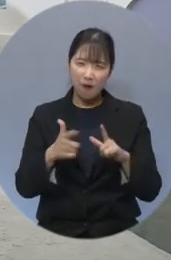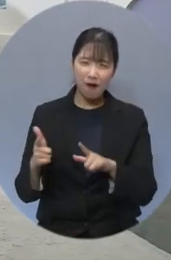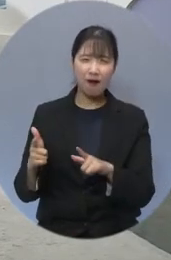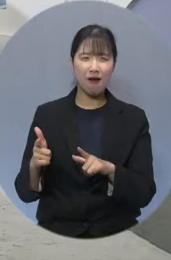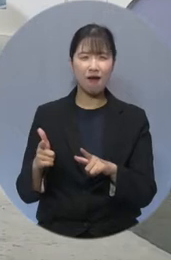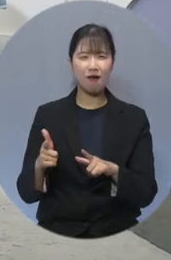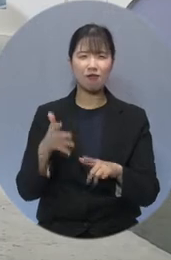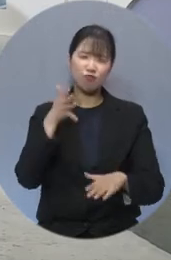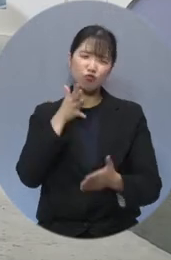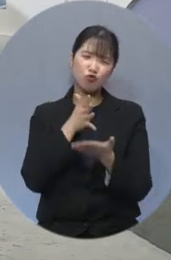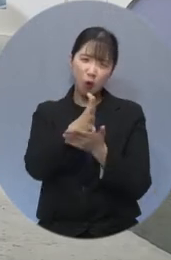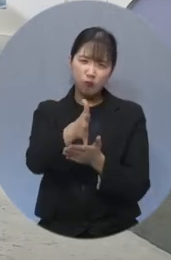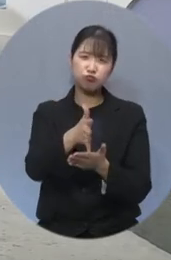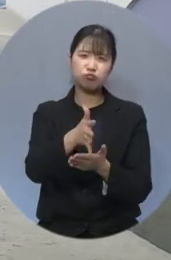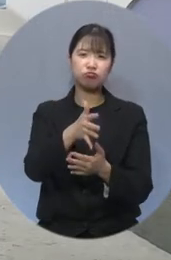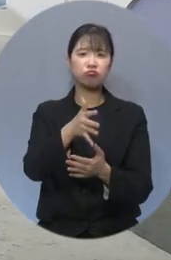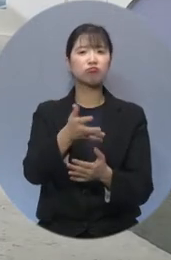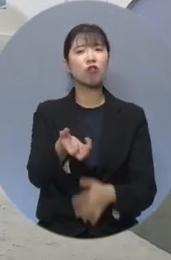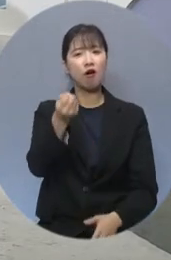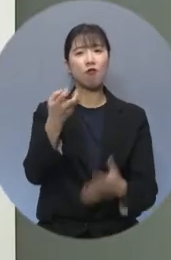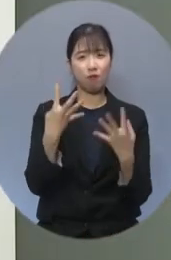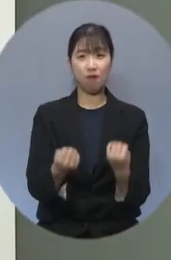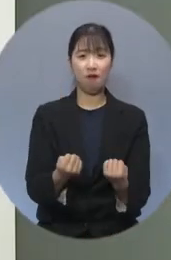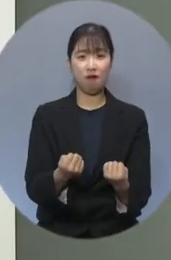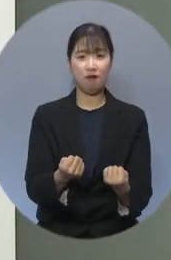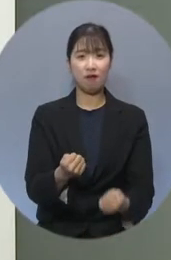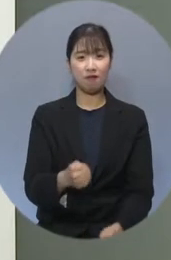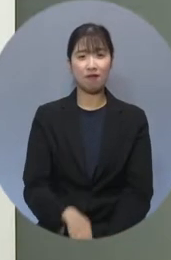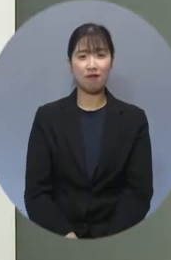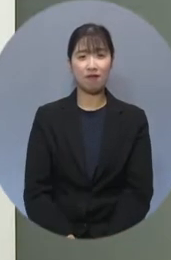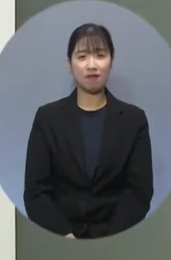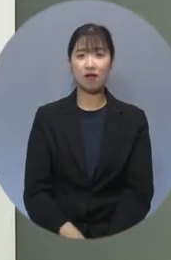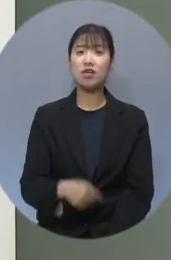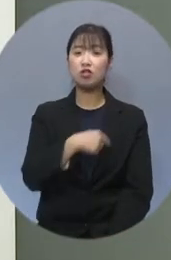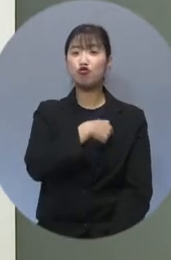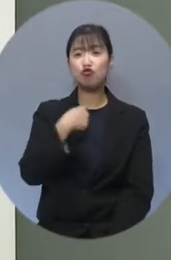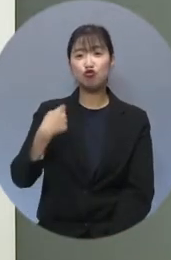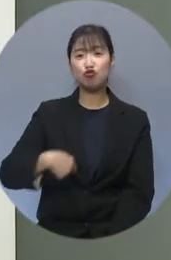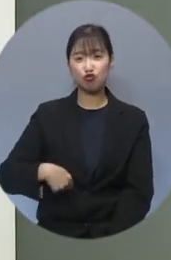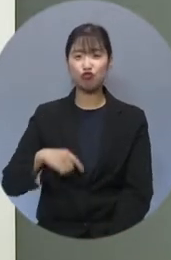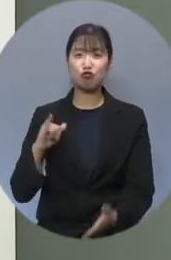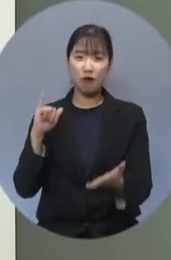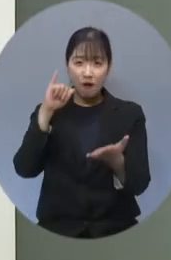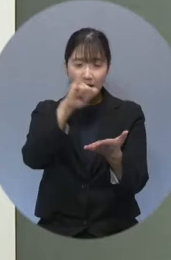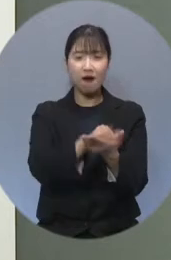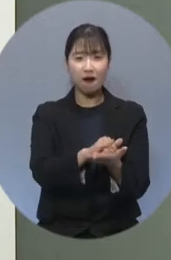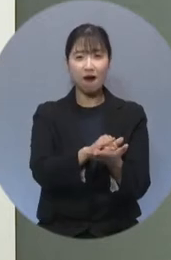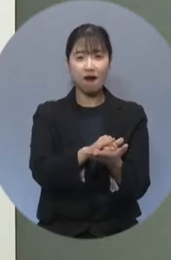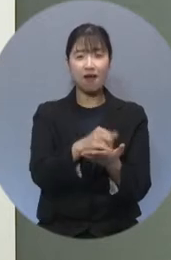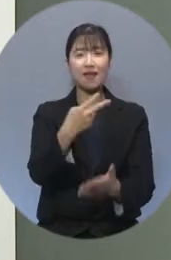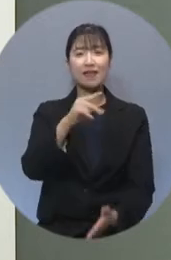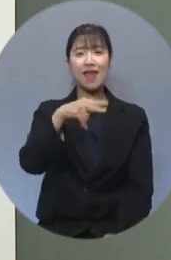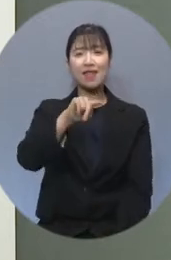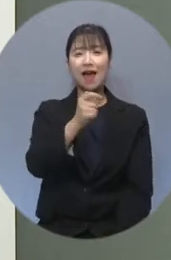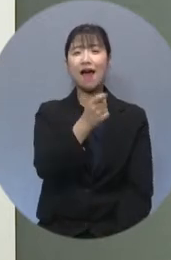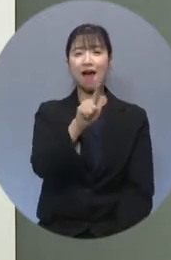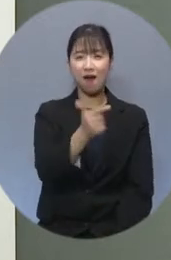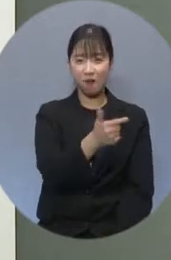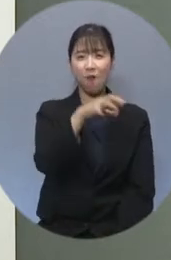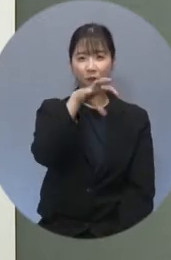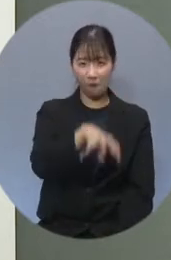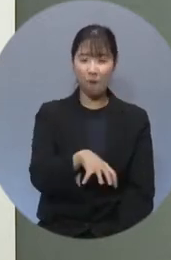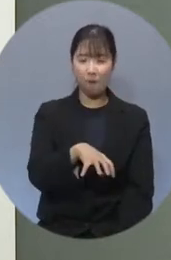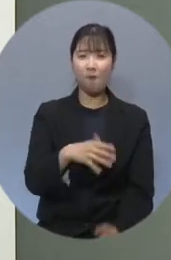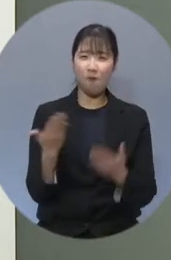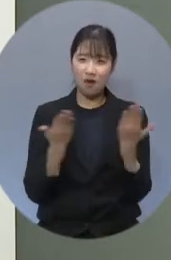굉장히 전문성이 많으신 분 같아요. 일찍이 중국에 가셔서 네네. 중국 대사관에